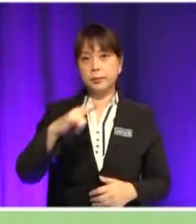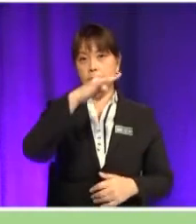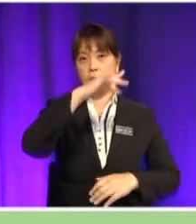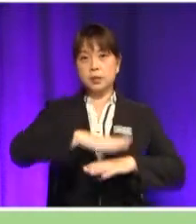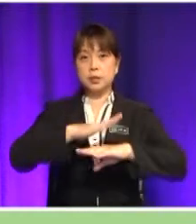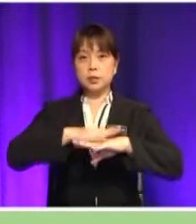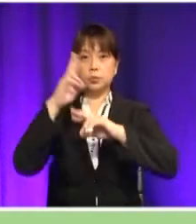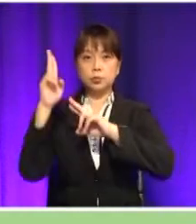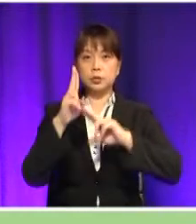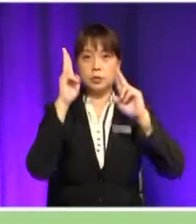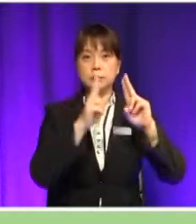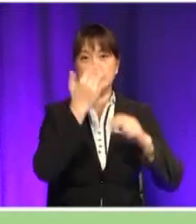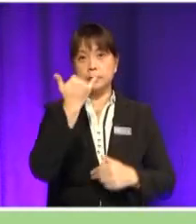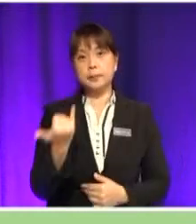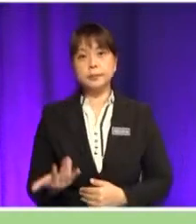macam-macam